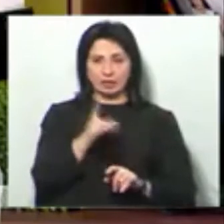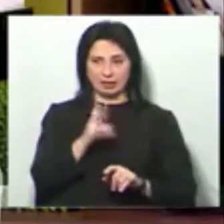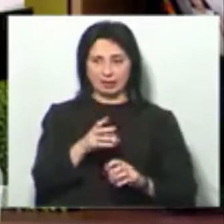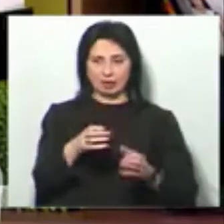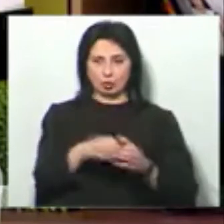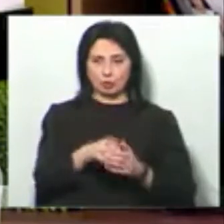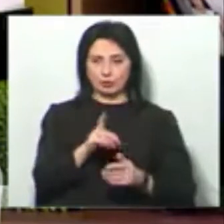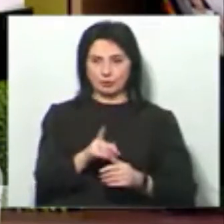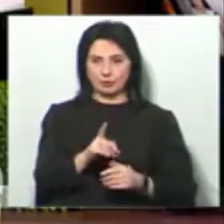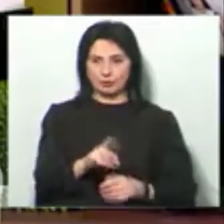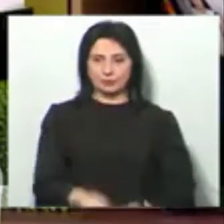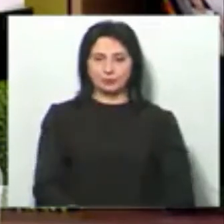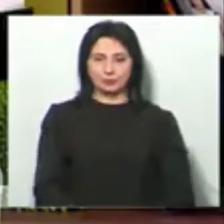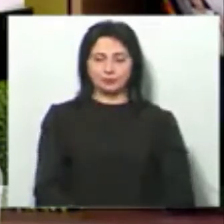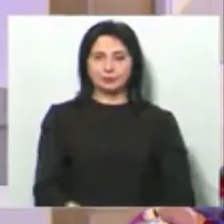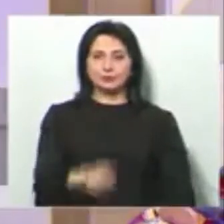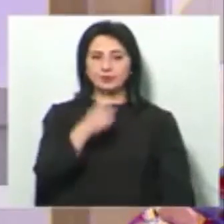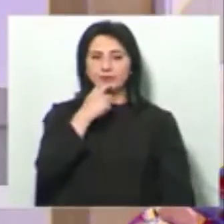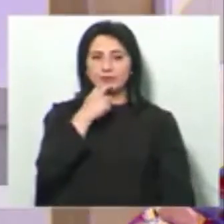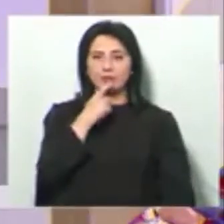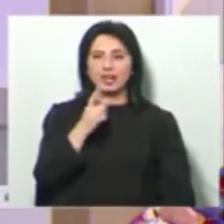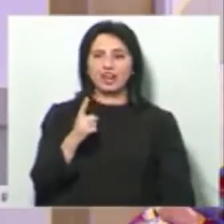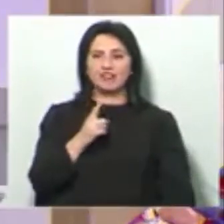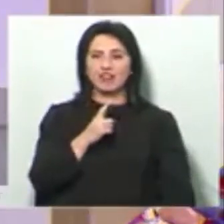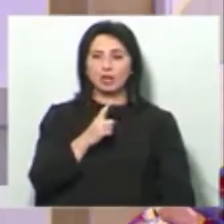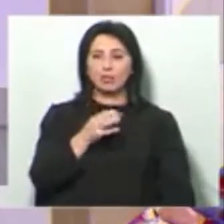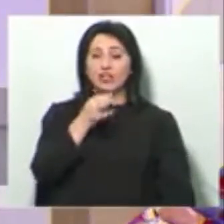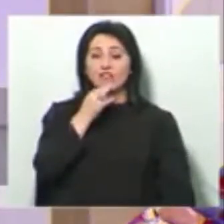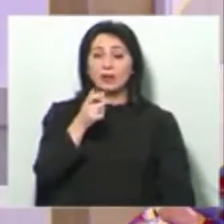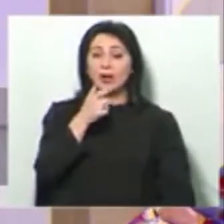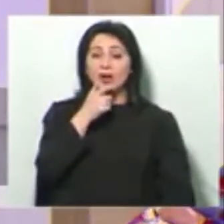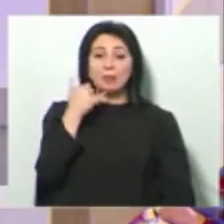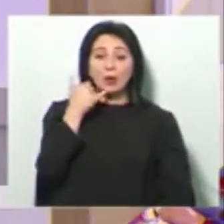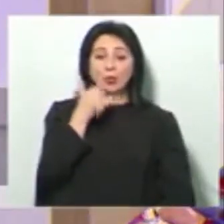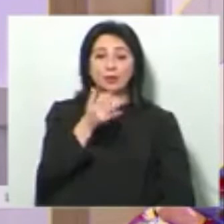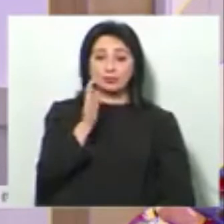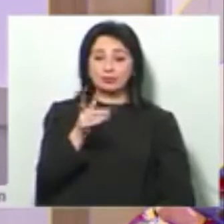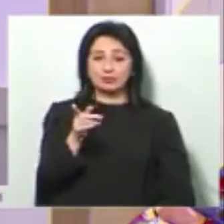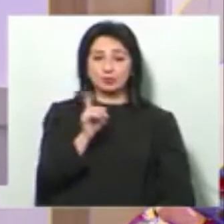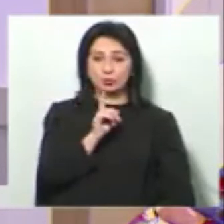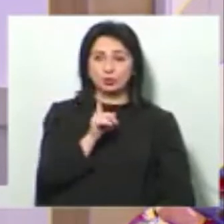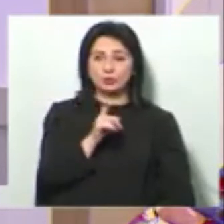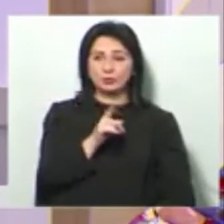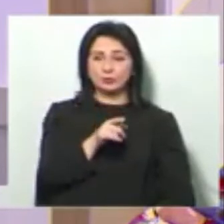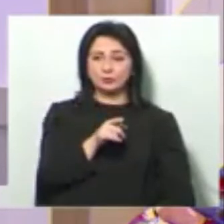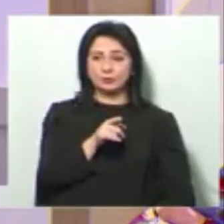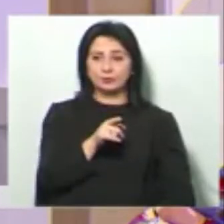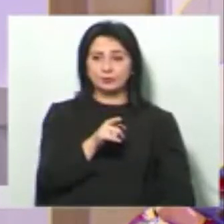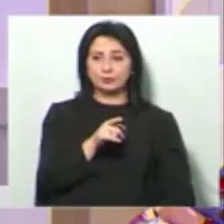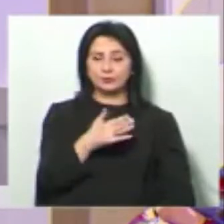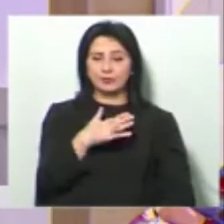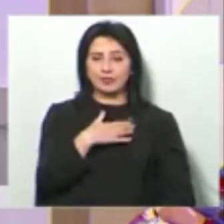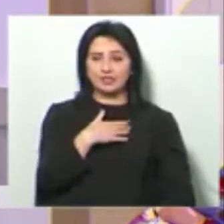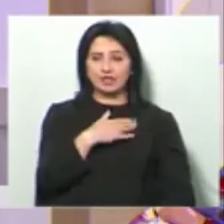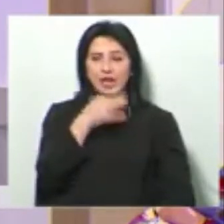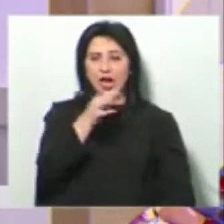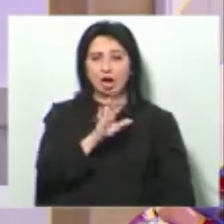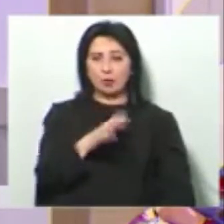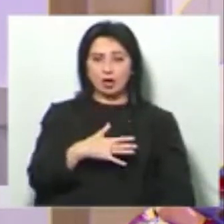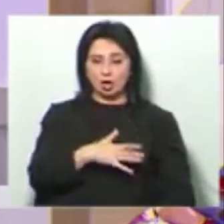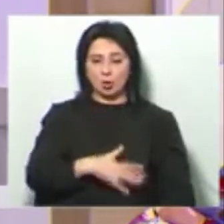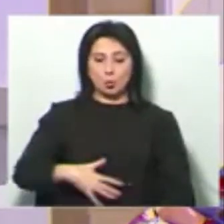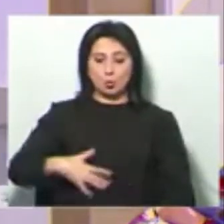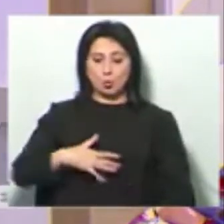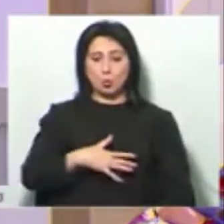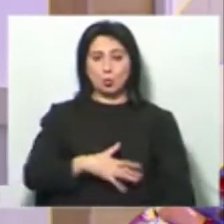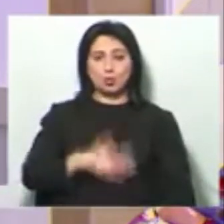ჯგუფს. მაყურებელი გველოდება, მაგრამ ვიდრე მაყურებელს უპასუხებთ, ჩვენ არ უპასუხეთ მუცლის ღრუში